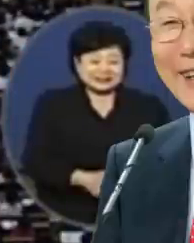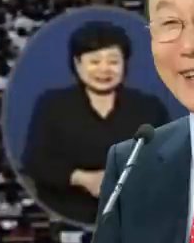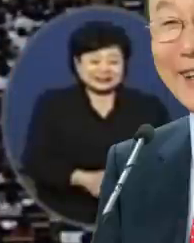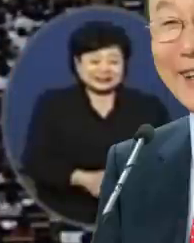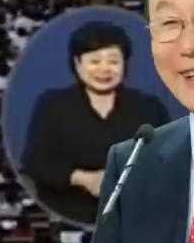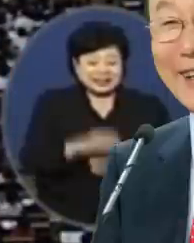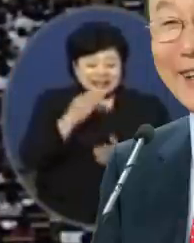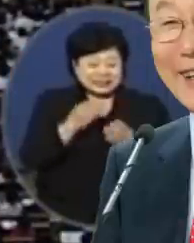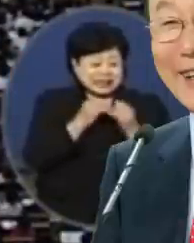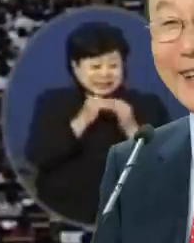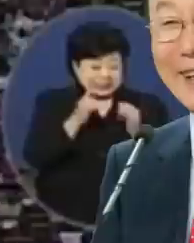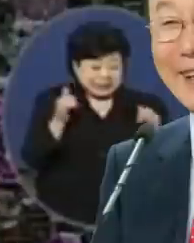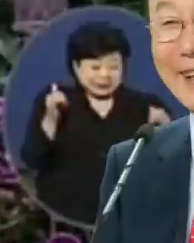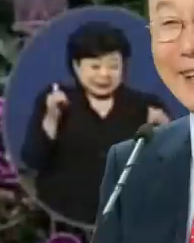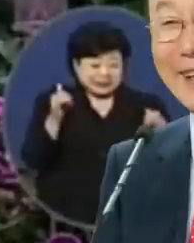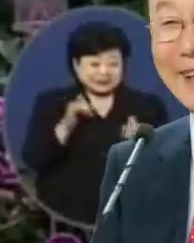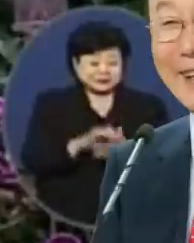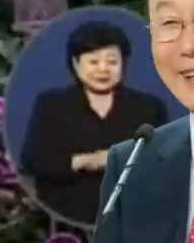이스라엘 백성이